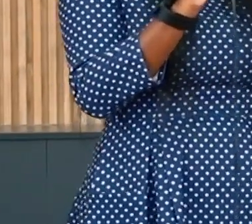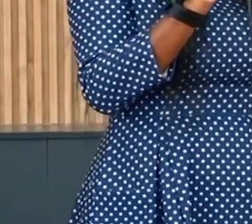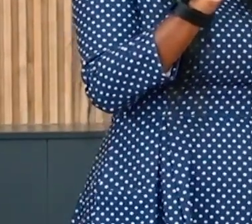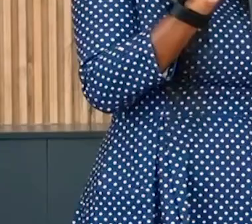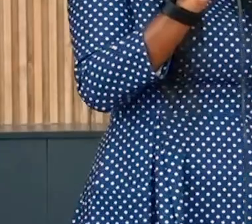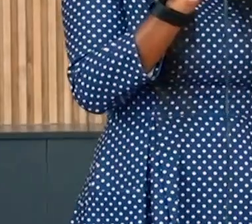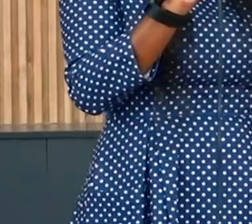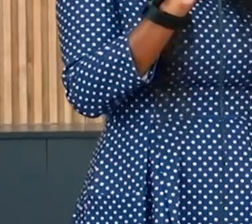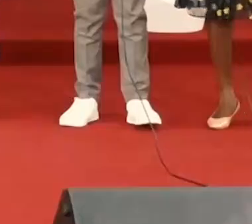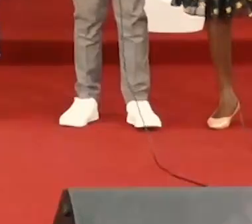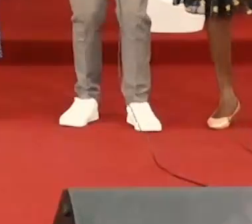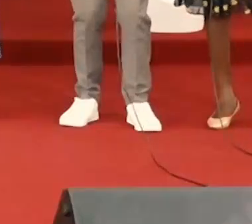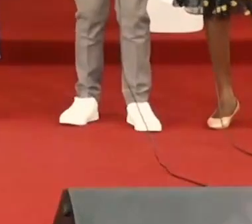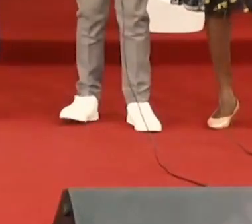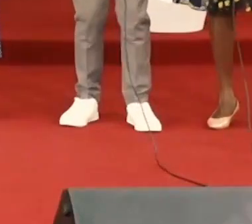vake